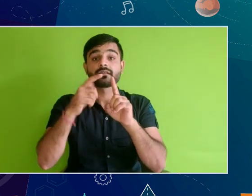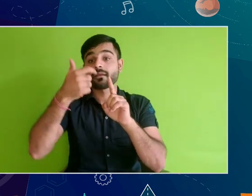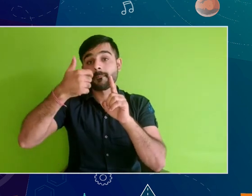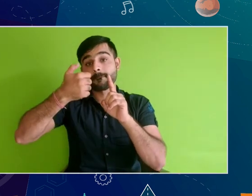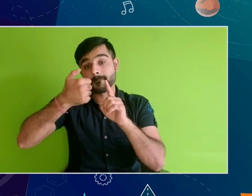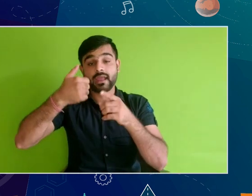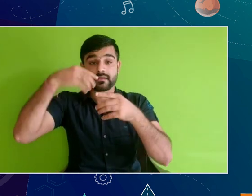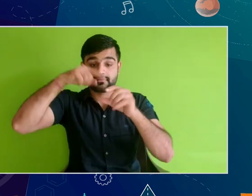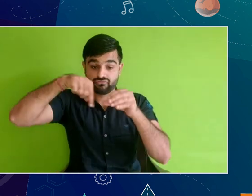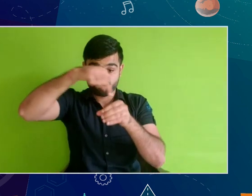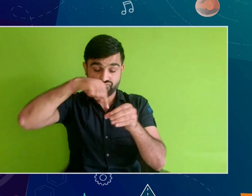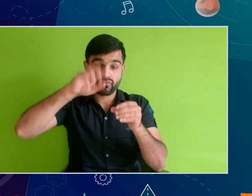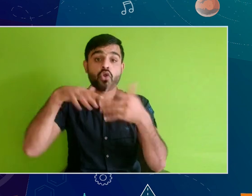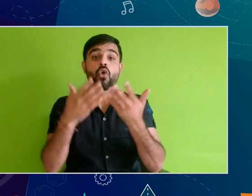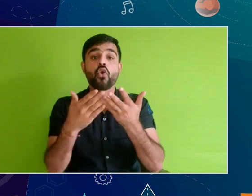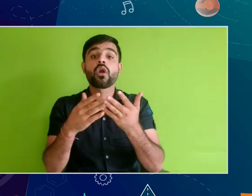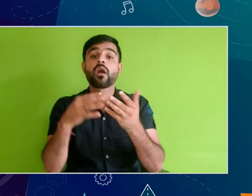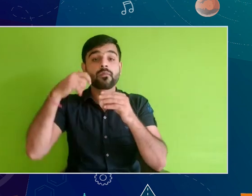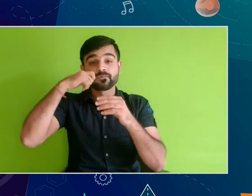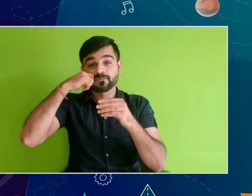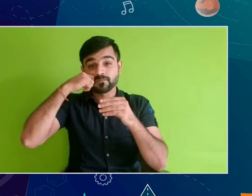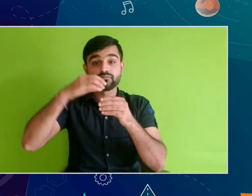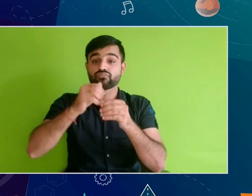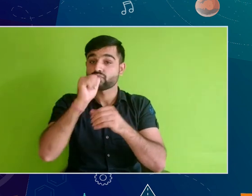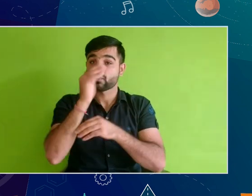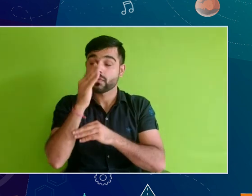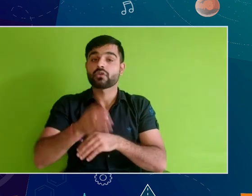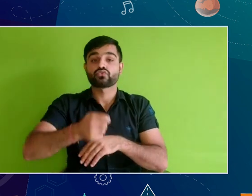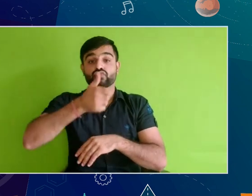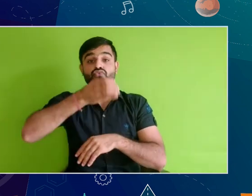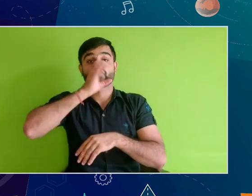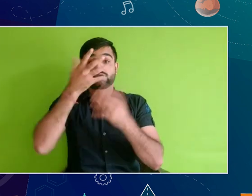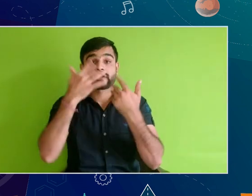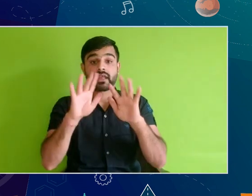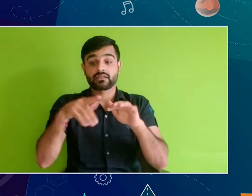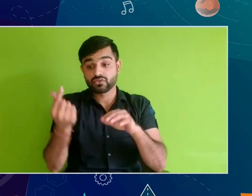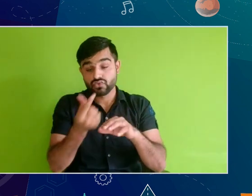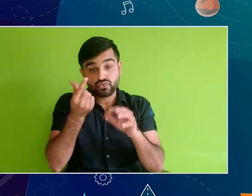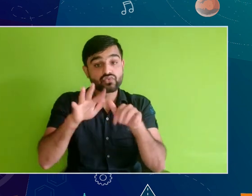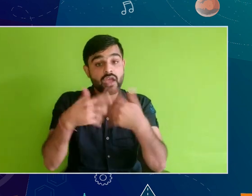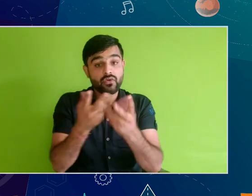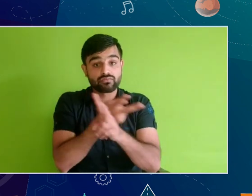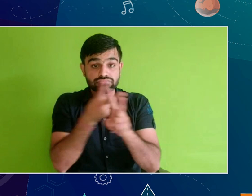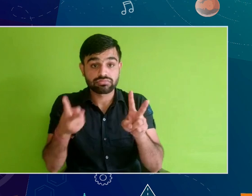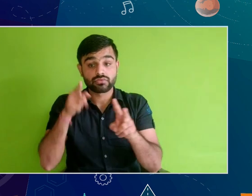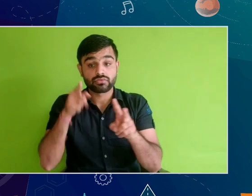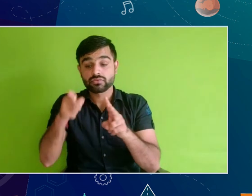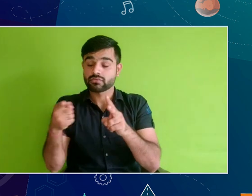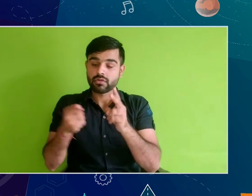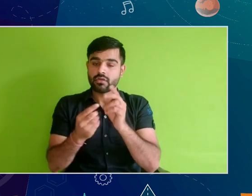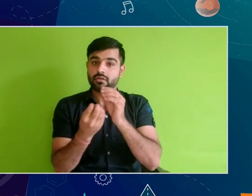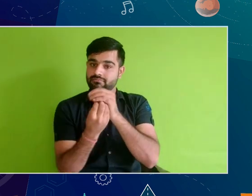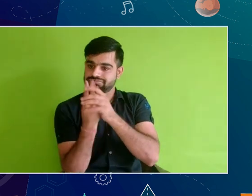या जो बॉटल्स जिनके अंदर हम जूस या कोल्ड ड्रिंक्स वगैरह पीते हैं, तो किस तरीके से हम उनके अंदर प्लांट्स ग्रो कर सकते